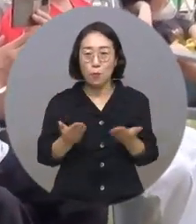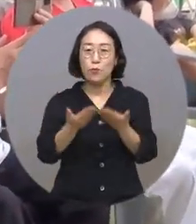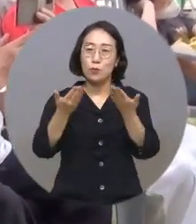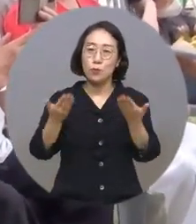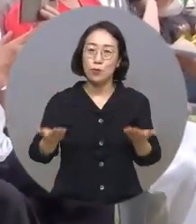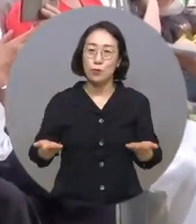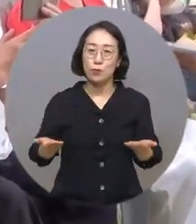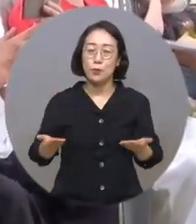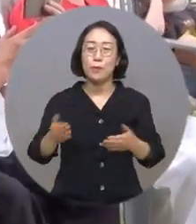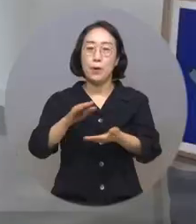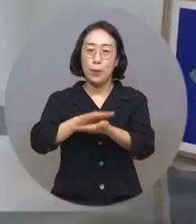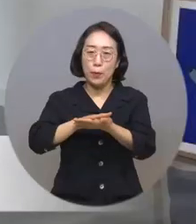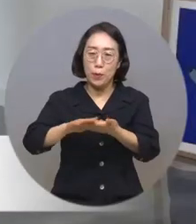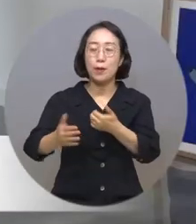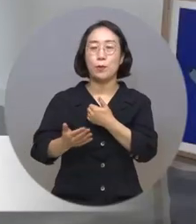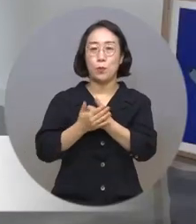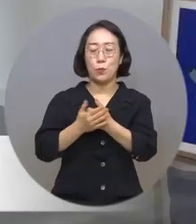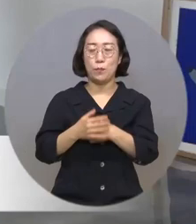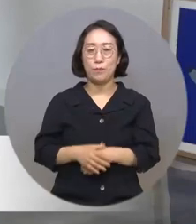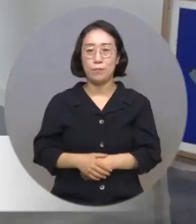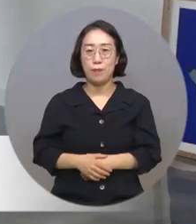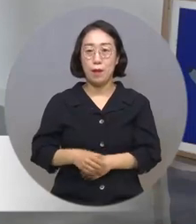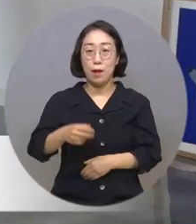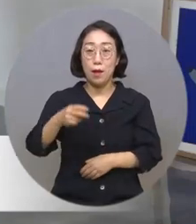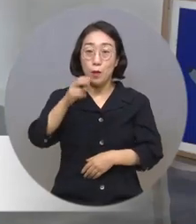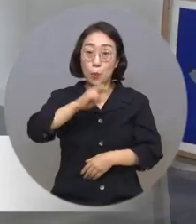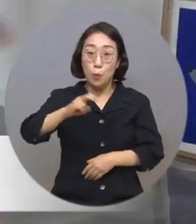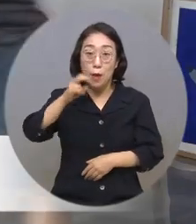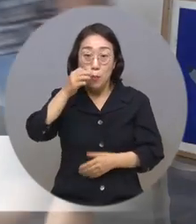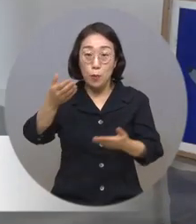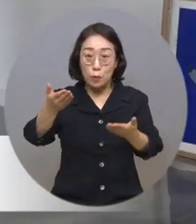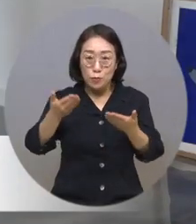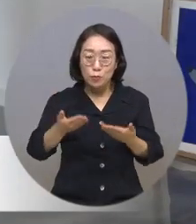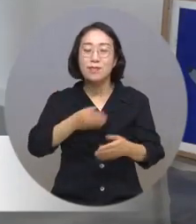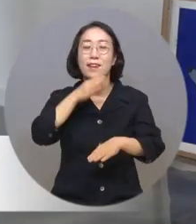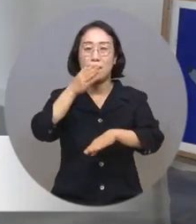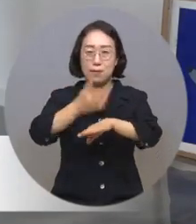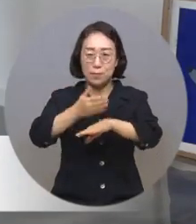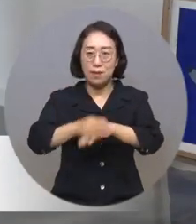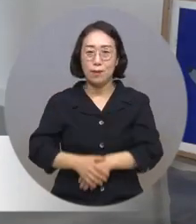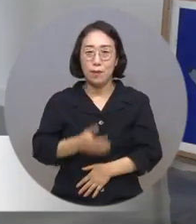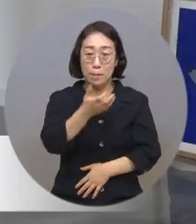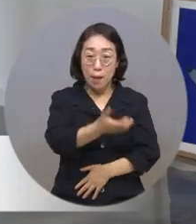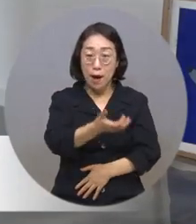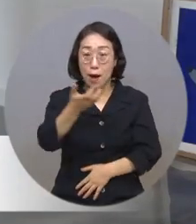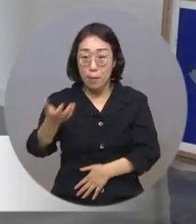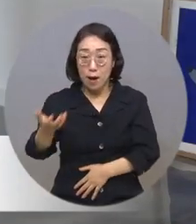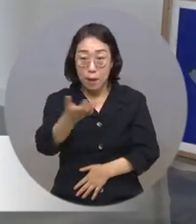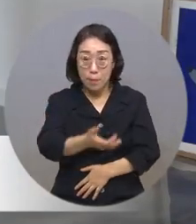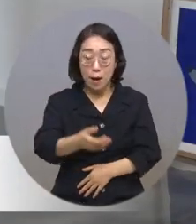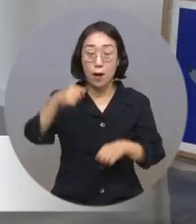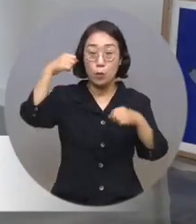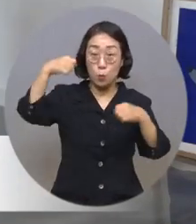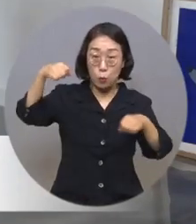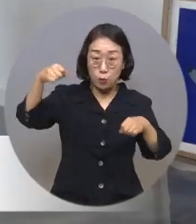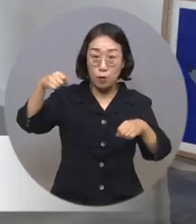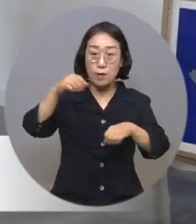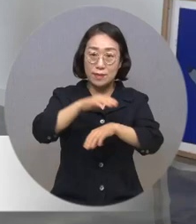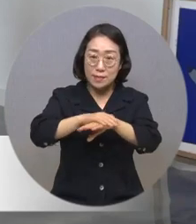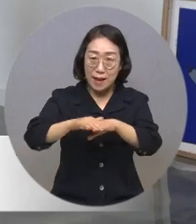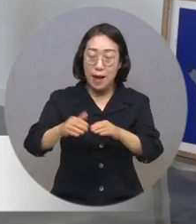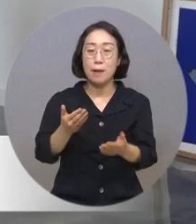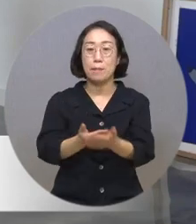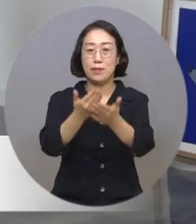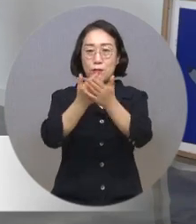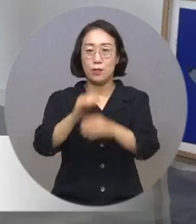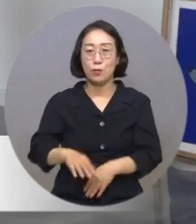만들어주기에 충분했습니다. 뜻깊은 공연을 해주셔서 정말 감사하고 찾아다니는 공연이 많이 활성화될 수 있기를 또